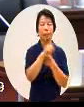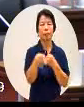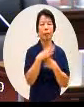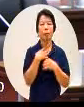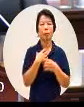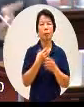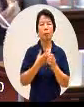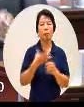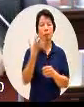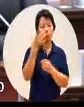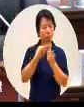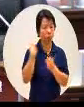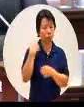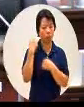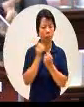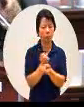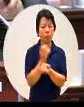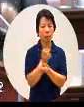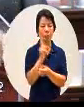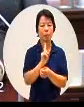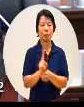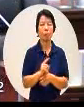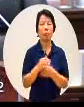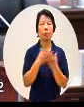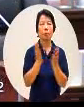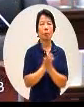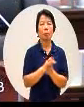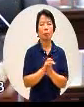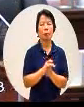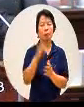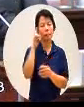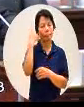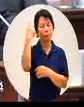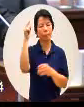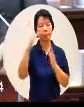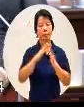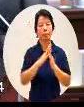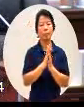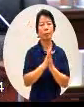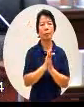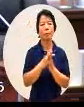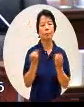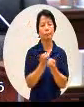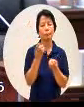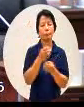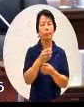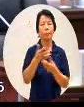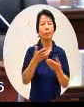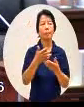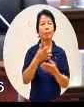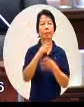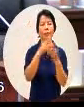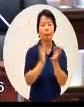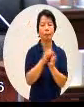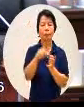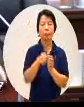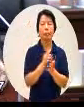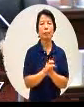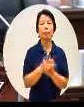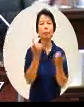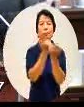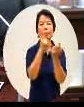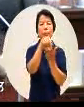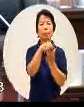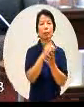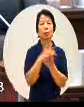都不敢說還發生什麼事件呢發生夢想家事件那時候在選總統跟選立委台北發生夢想家事件